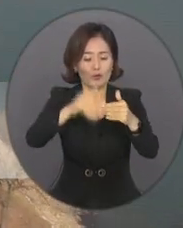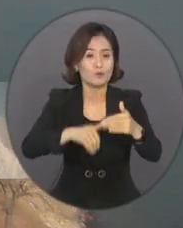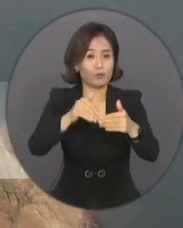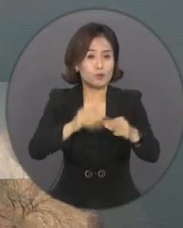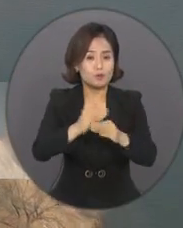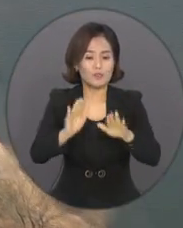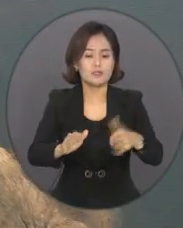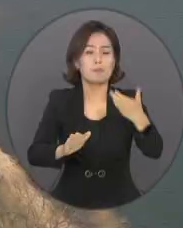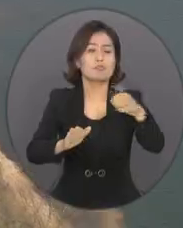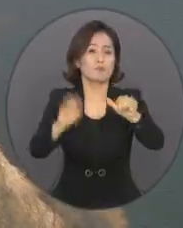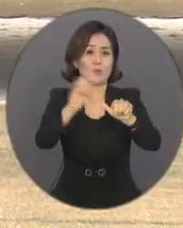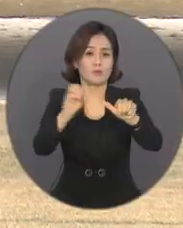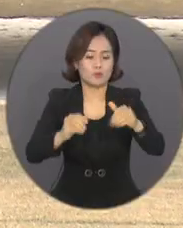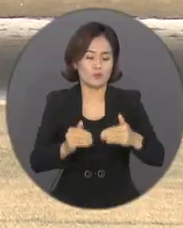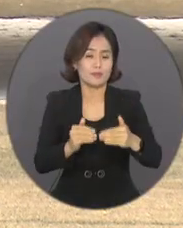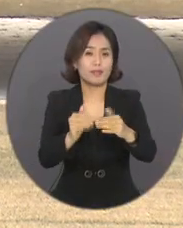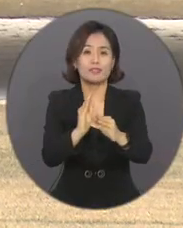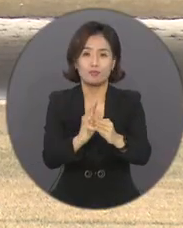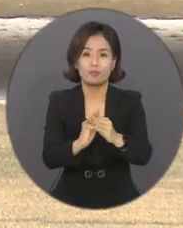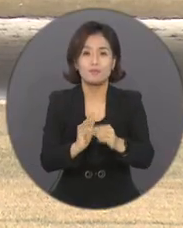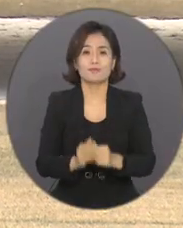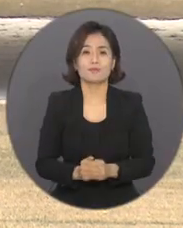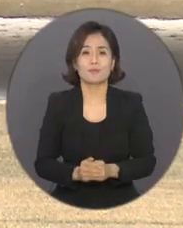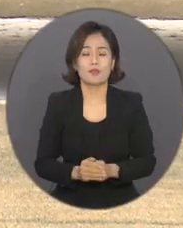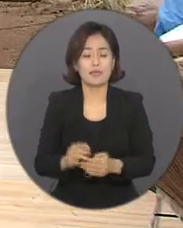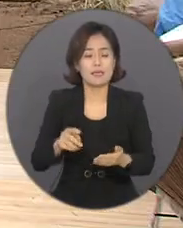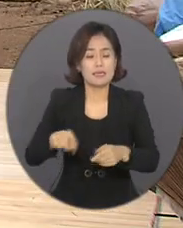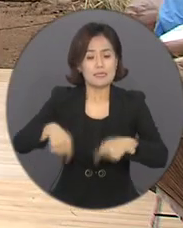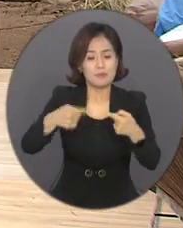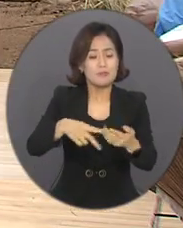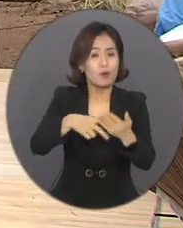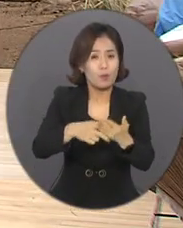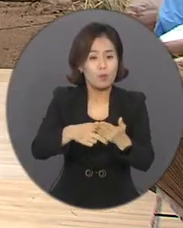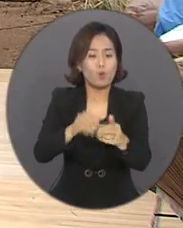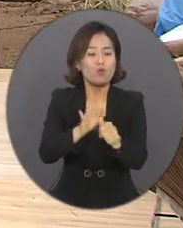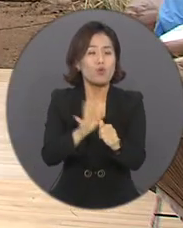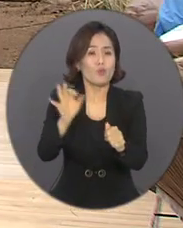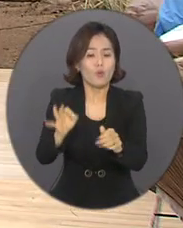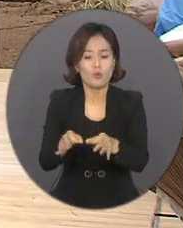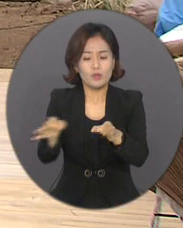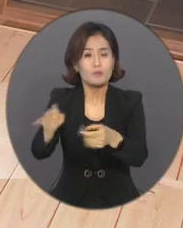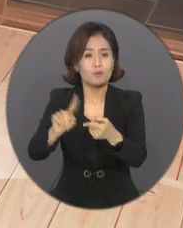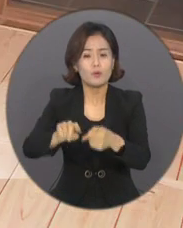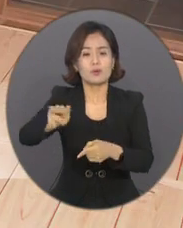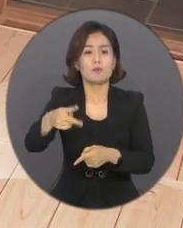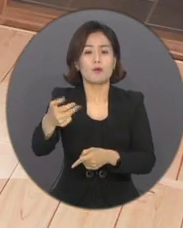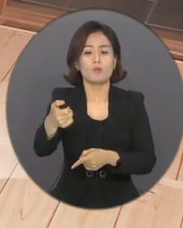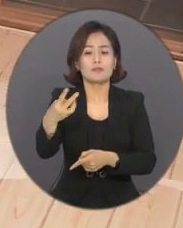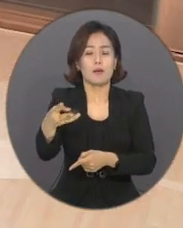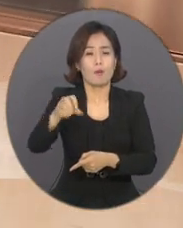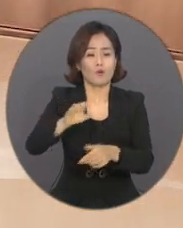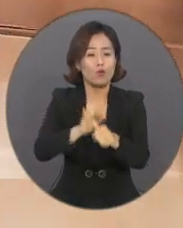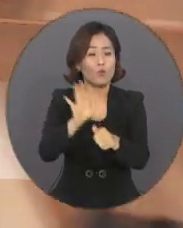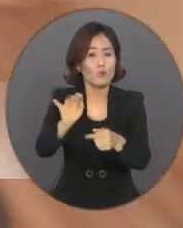현재 85%의 공정률을 넘어섰습니다. 입장권과 후원금, 기부금 등 253억 원의 예상 수익금은